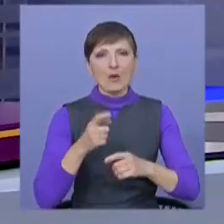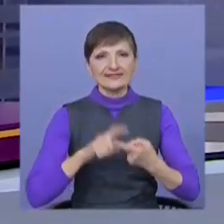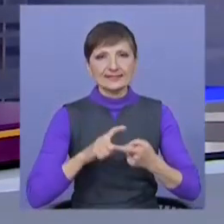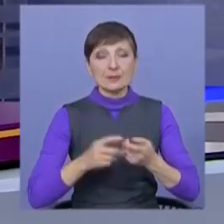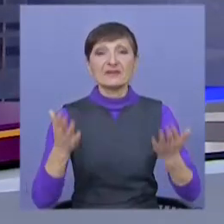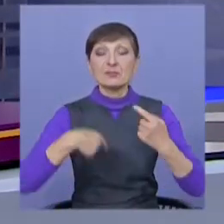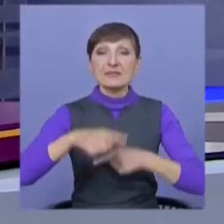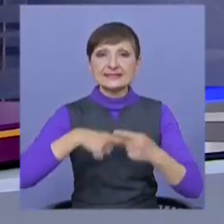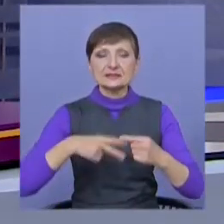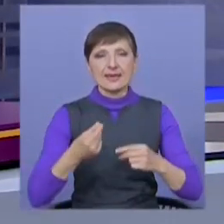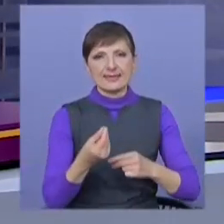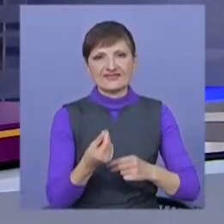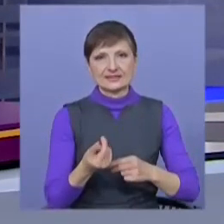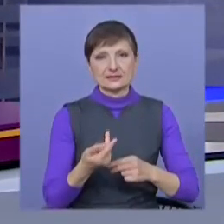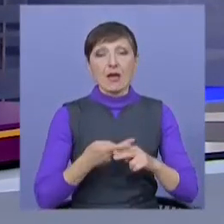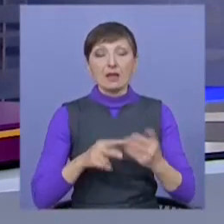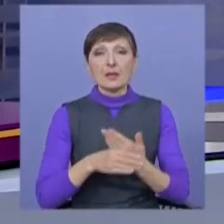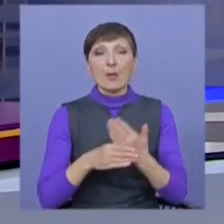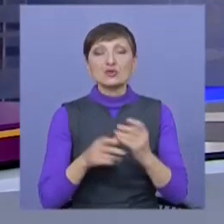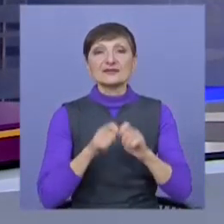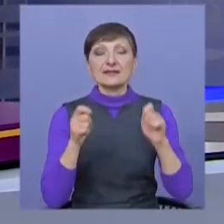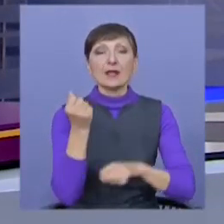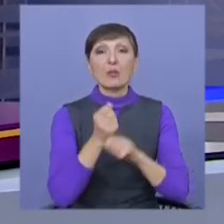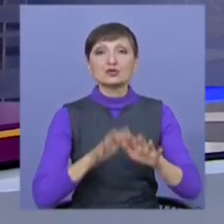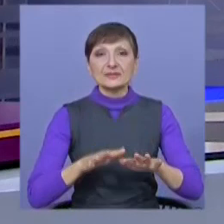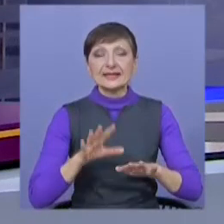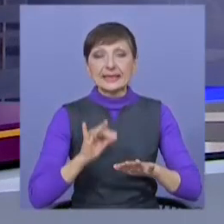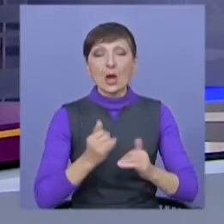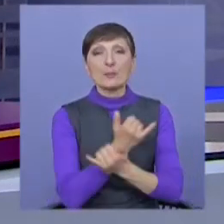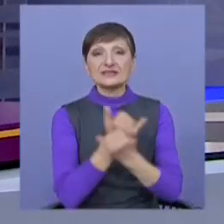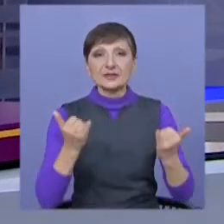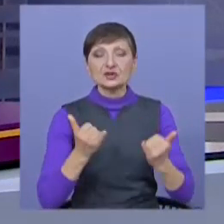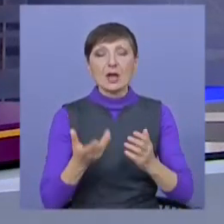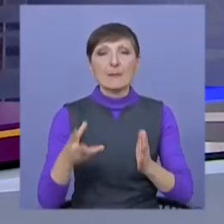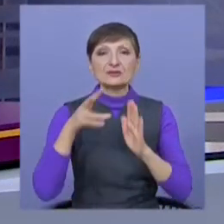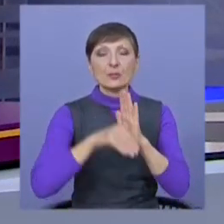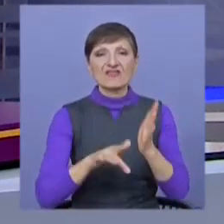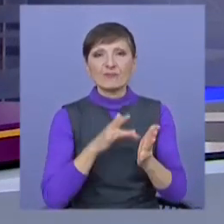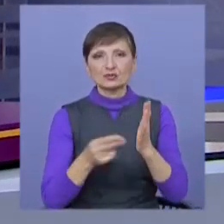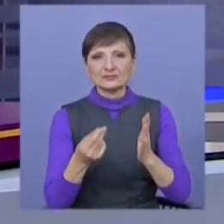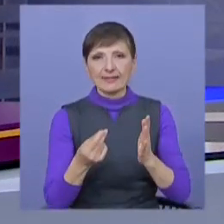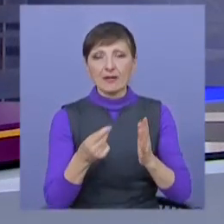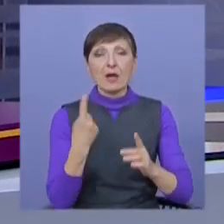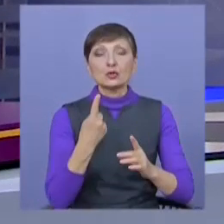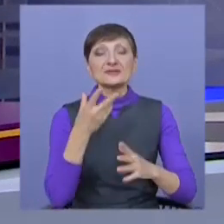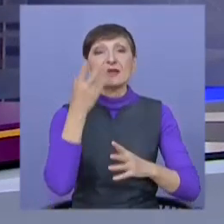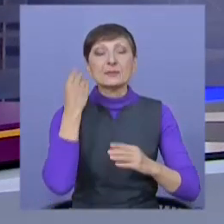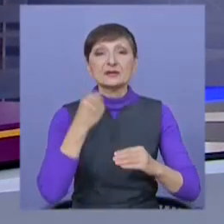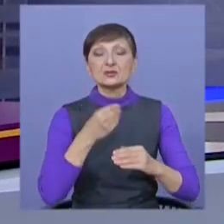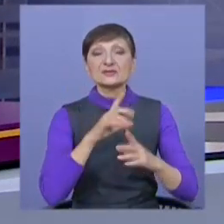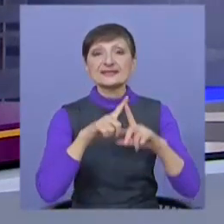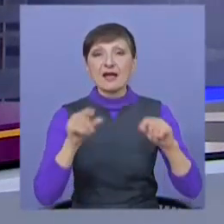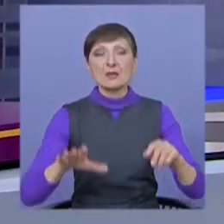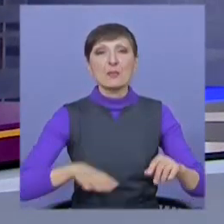привлечь бизнес и инвестиции. Это позволит создать рабочие места и обеспечить поступление в бюджет. Одно из забытых зданий,